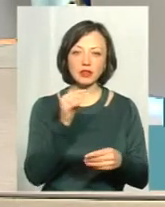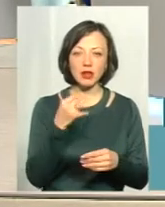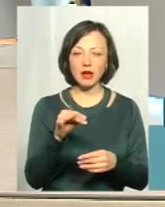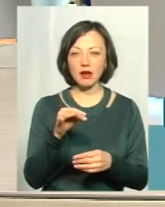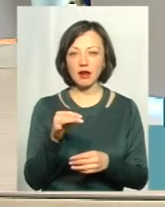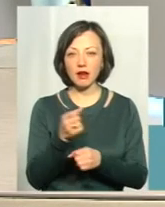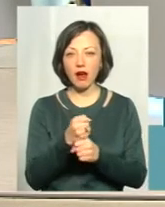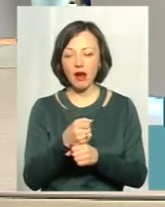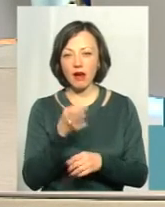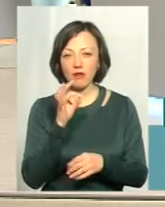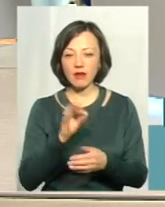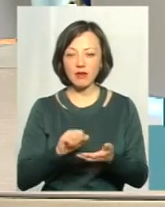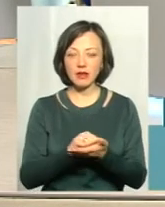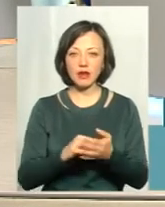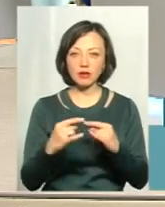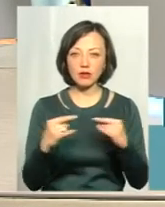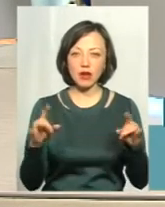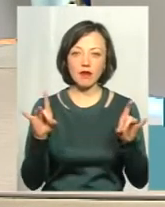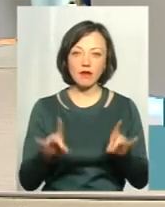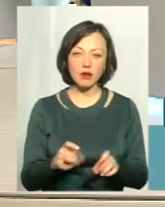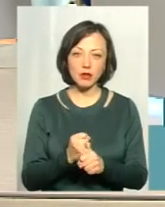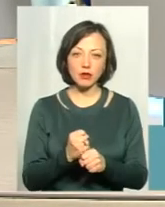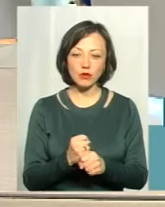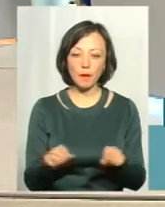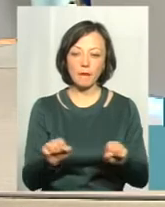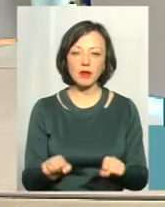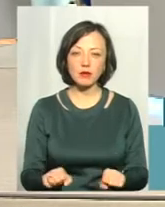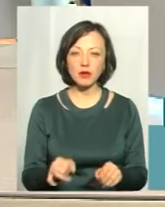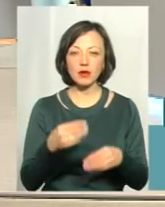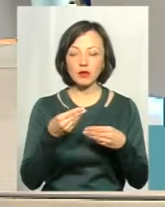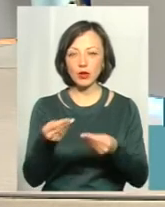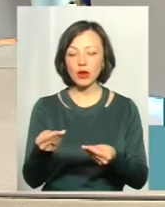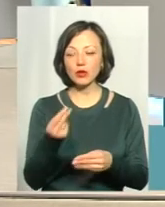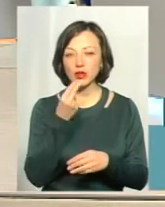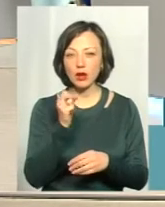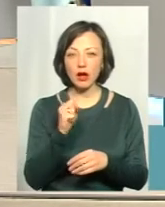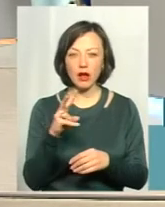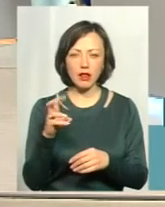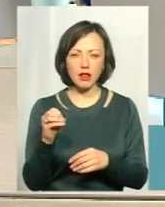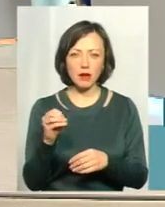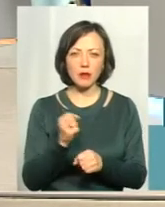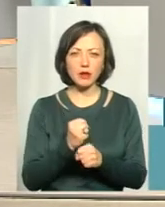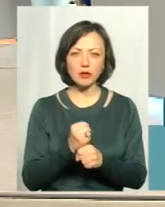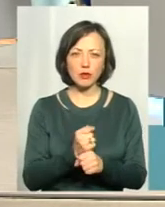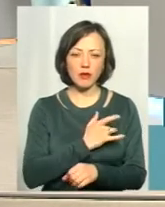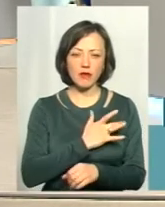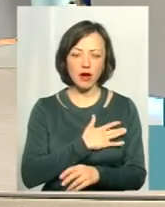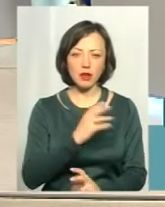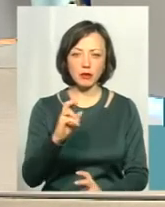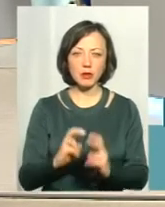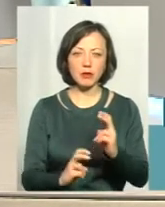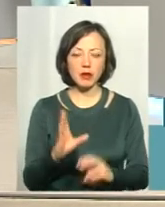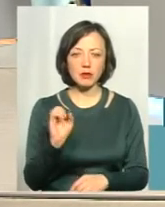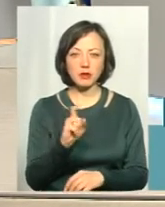каву, витирають столи. Вони працюють в кафе, вони миють підлогу, подають їжу. Але ви знаєте, вони працюють в приватних